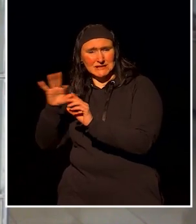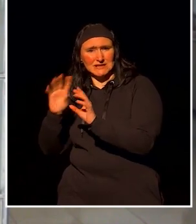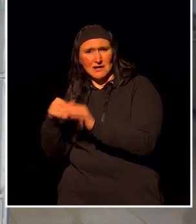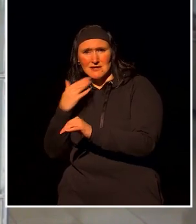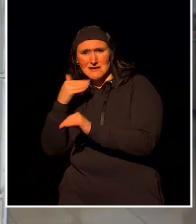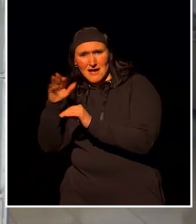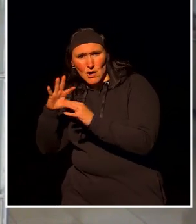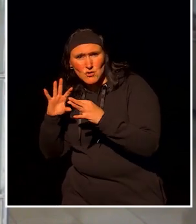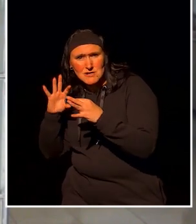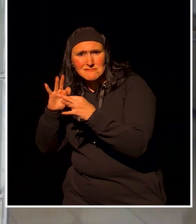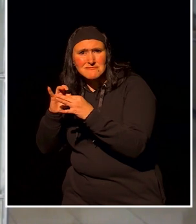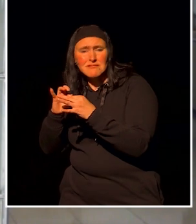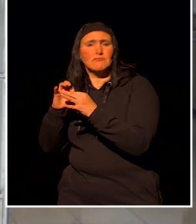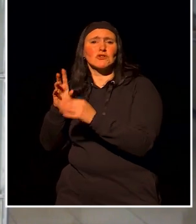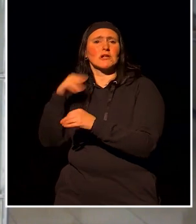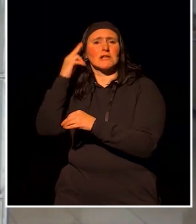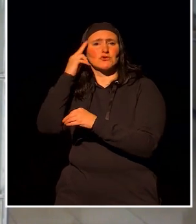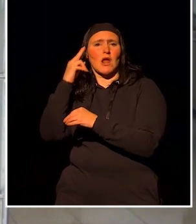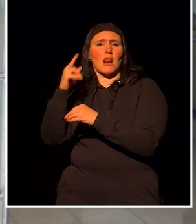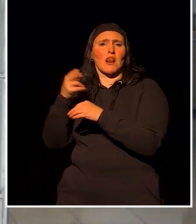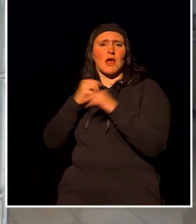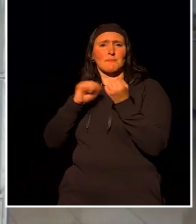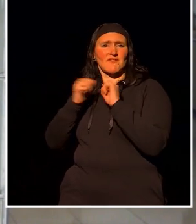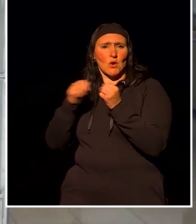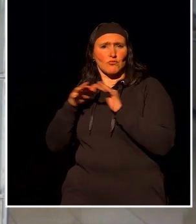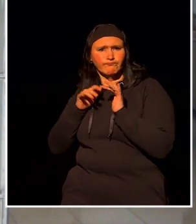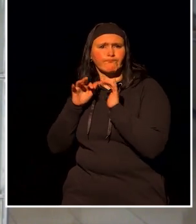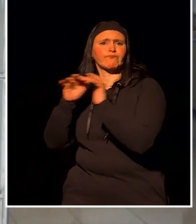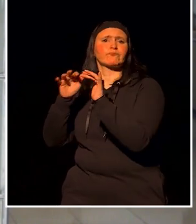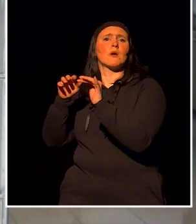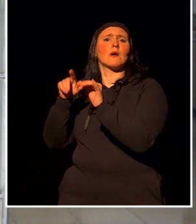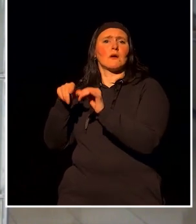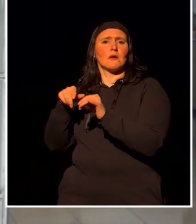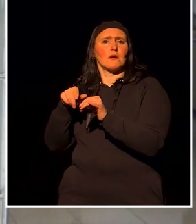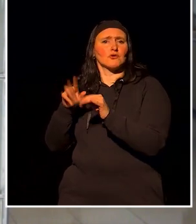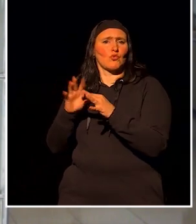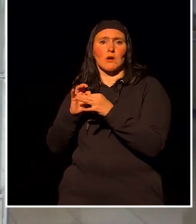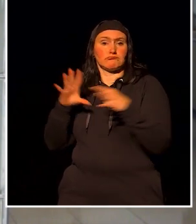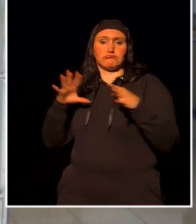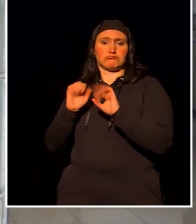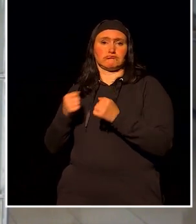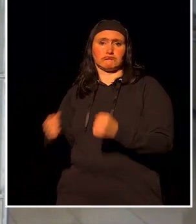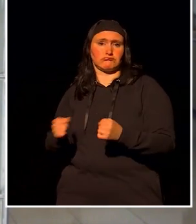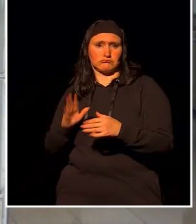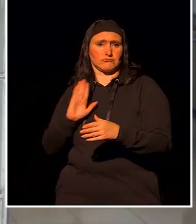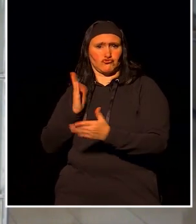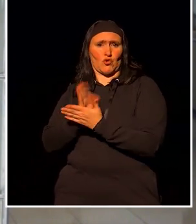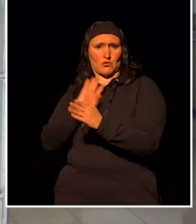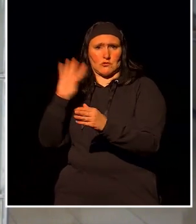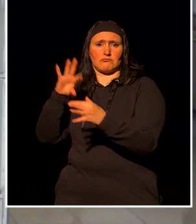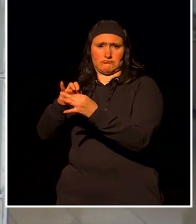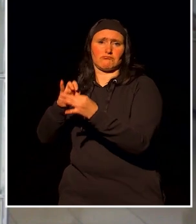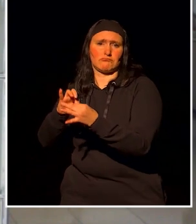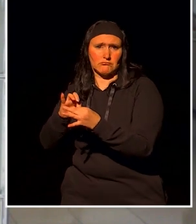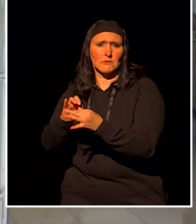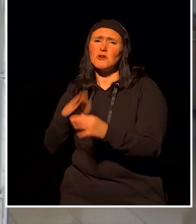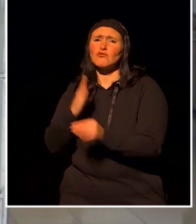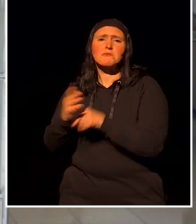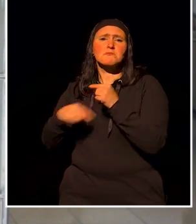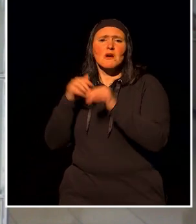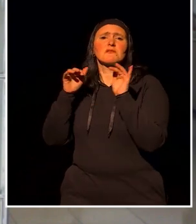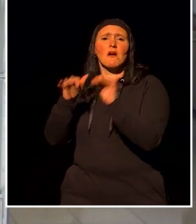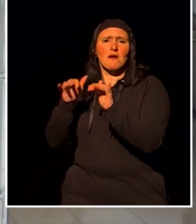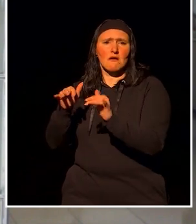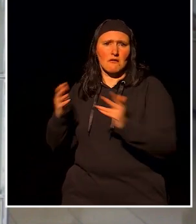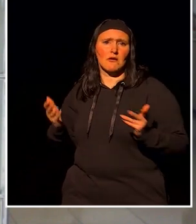unserer Nationalbewegung, die immer schon da war in irgendeiner Form und die natürlich